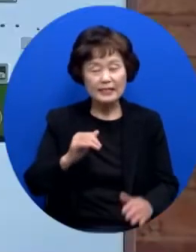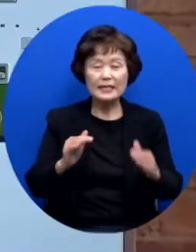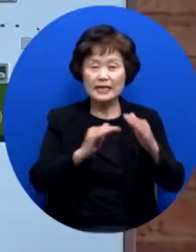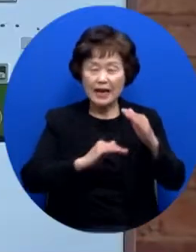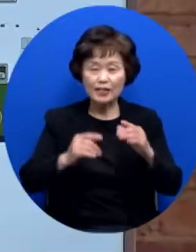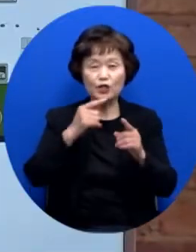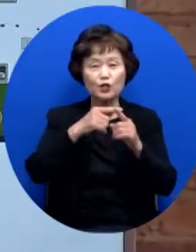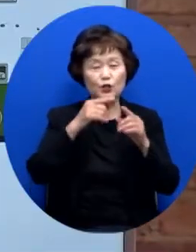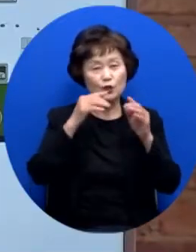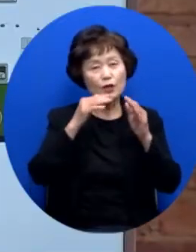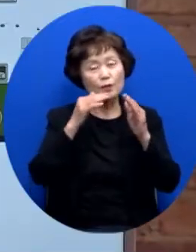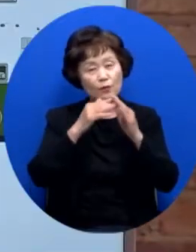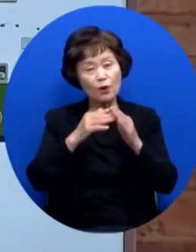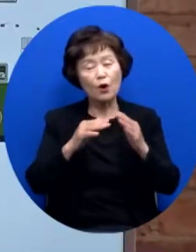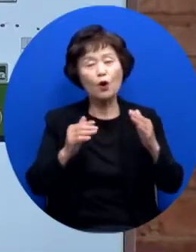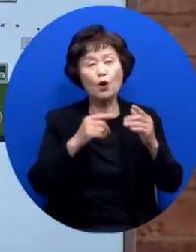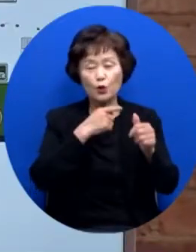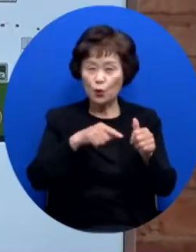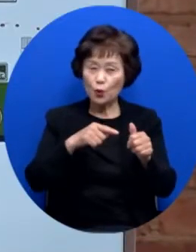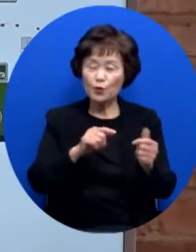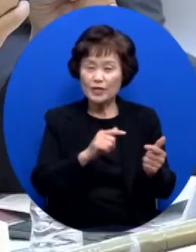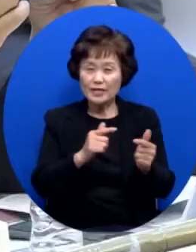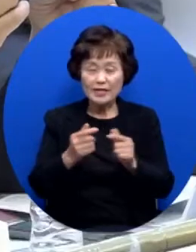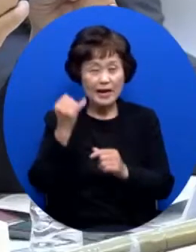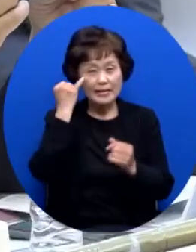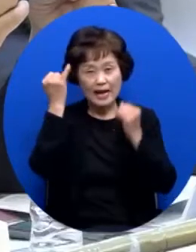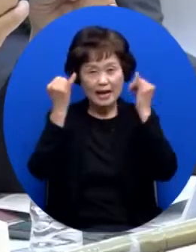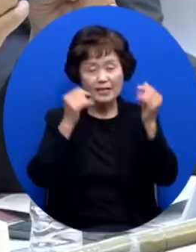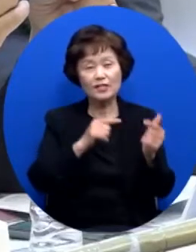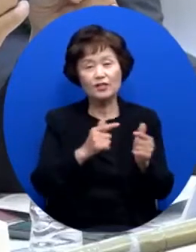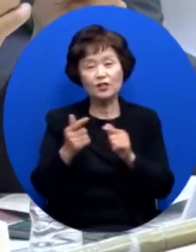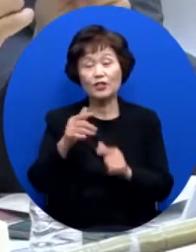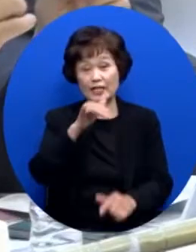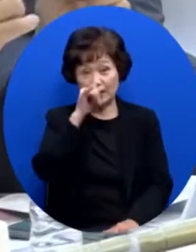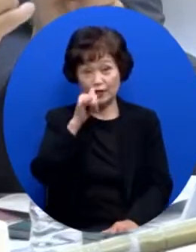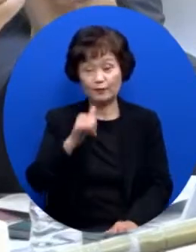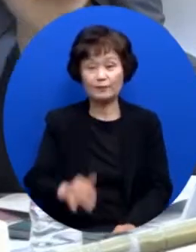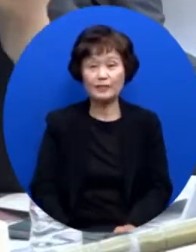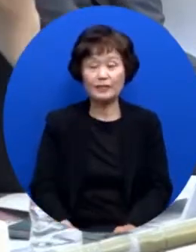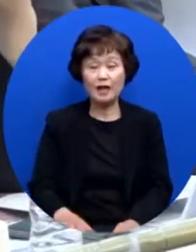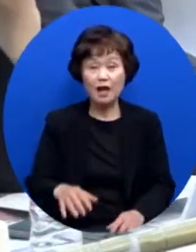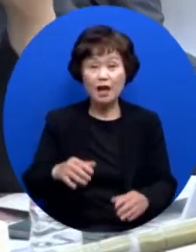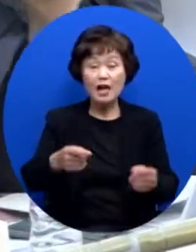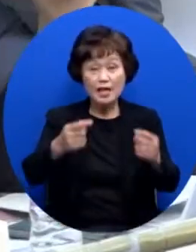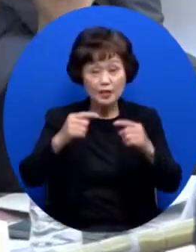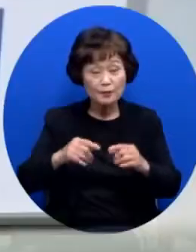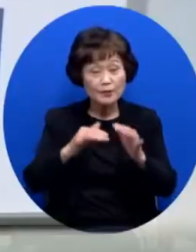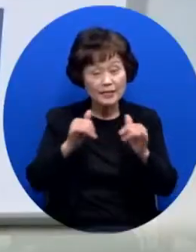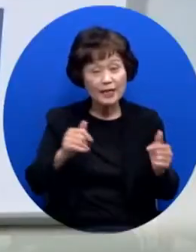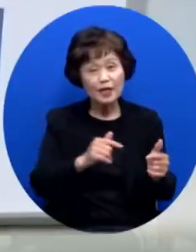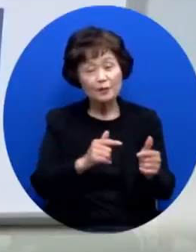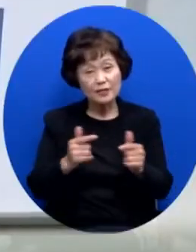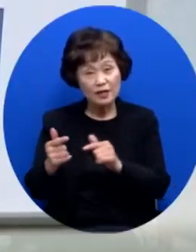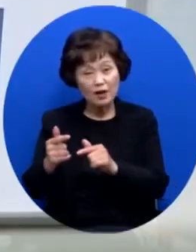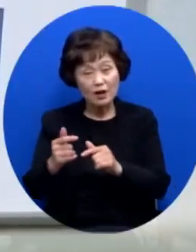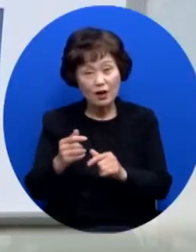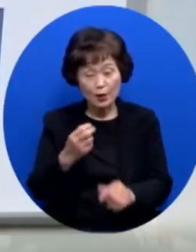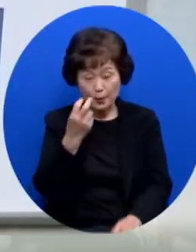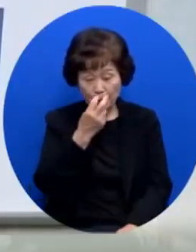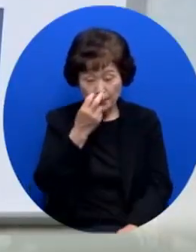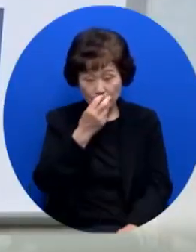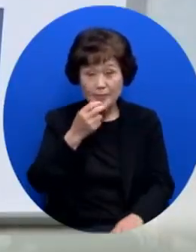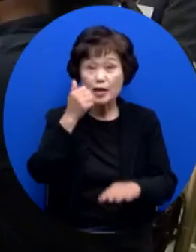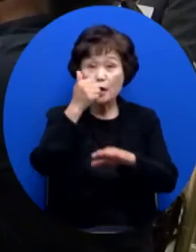등 다양한 아이디어를 전했습니다. 총회 위원과 현장 참석자의 심사 끝에 개척 사례